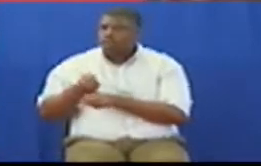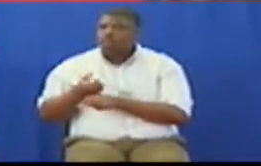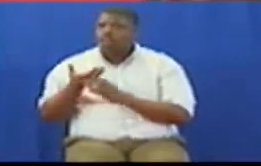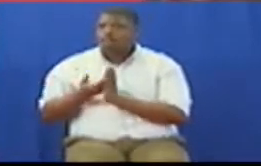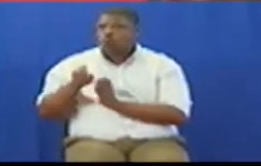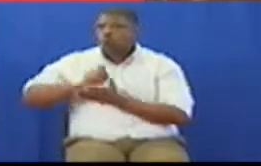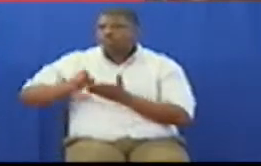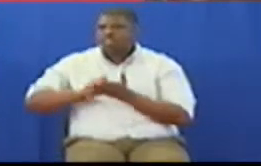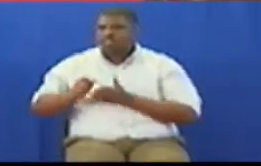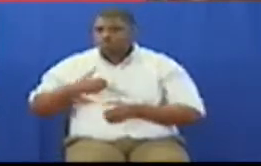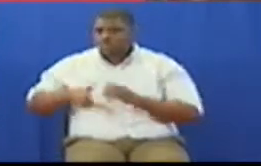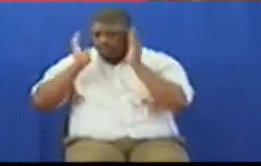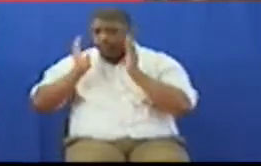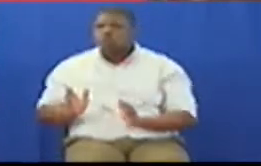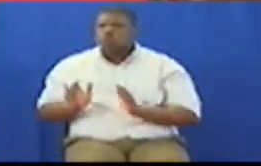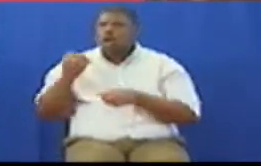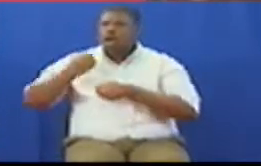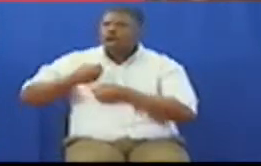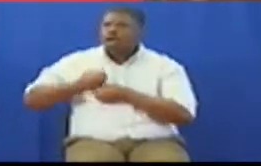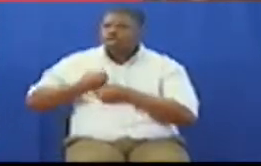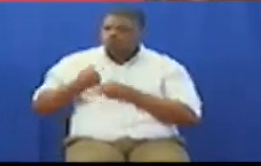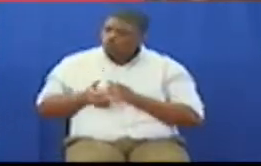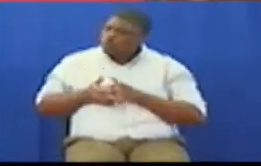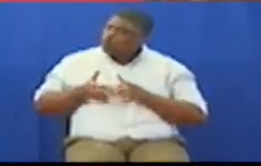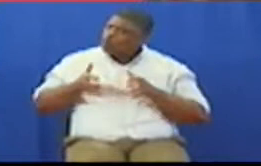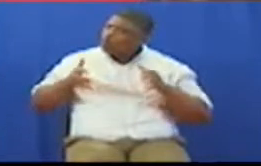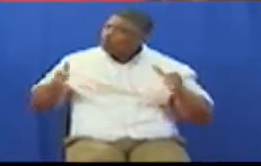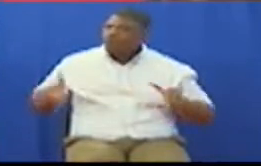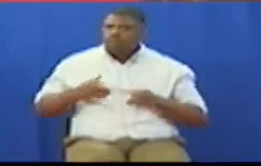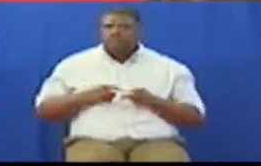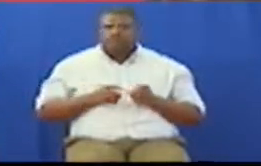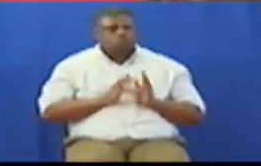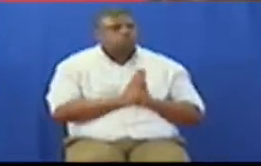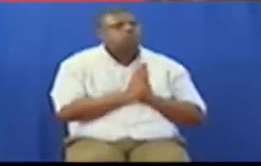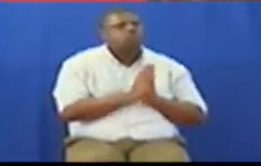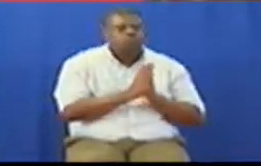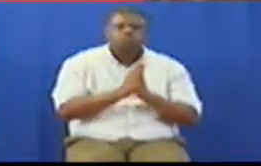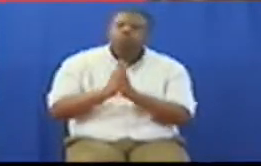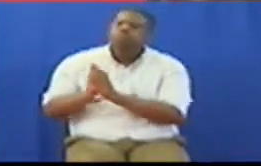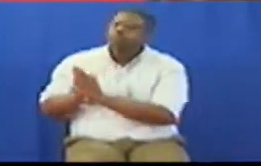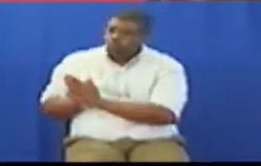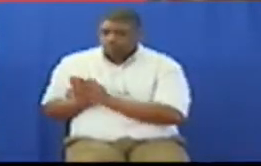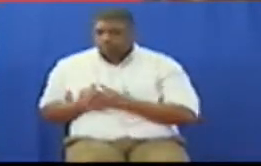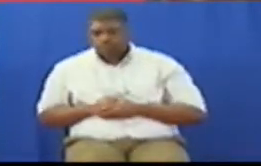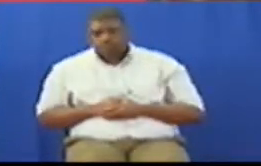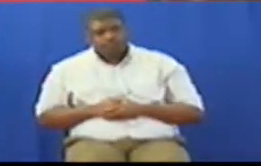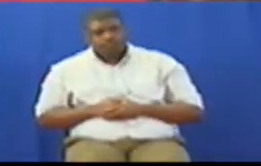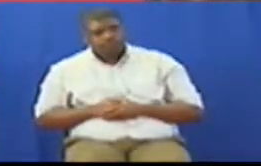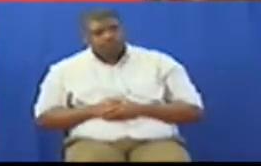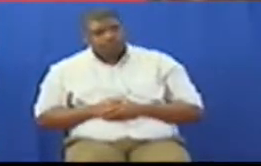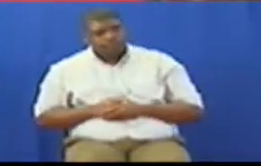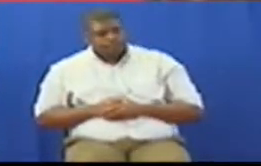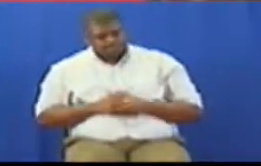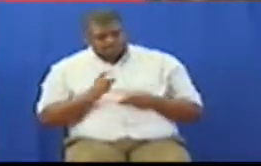katika ofisi yake. Kazi kubwa wanaifanya na tunashukuru sana. Mheshimiwa Spika, ningependa kumpongeza